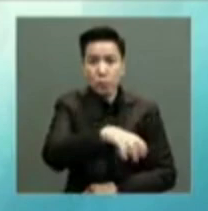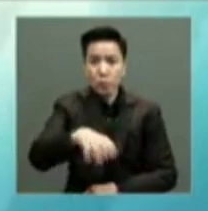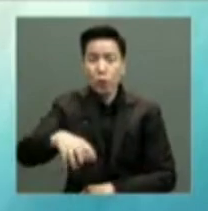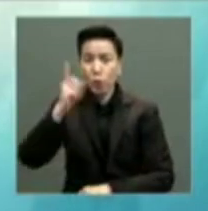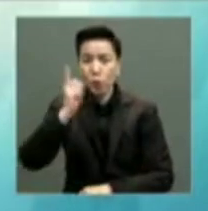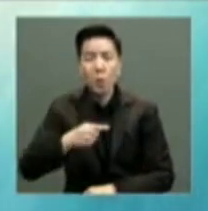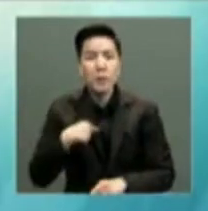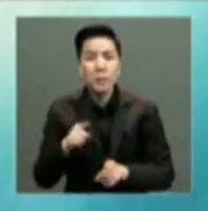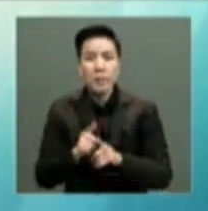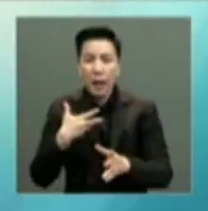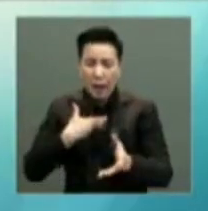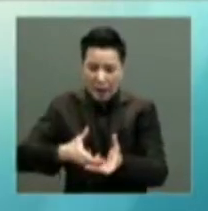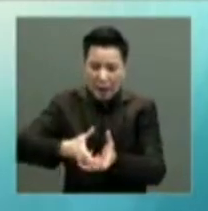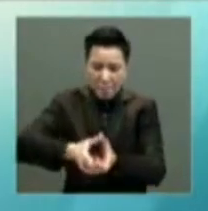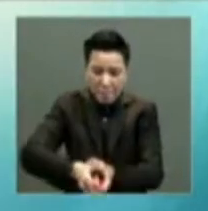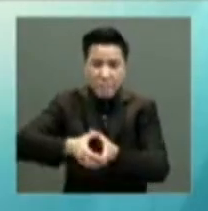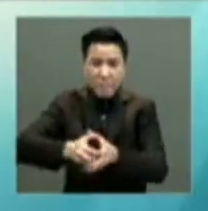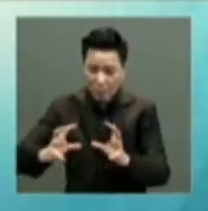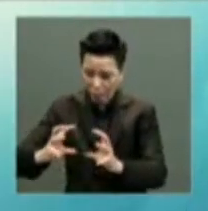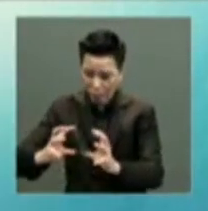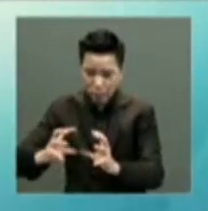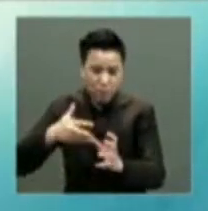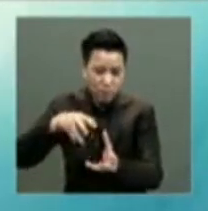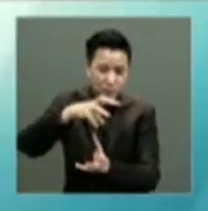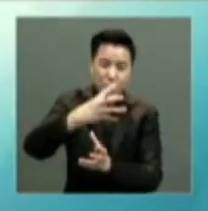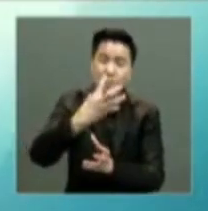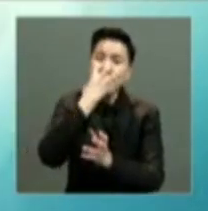เขียนโดยแพทย์พยาบาลยังเข้าไปเต็มกำลังนะครับเขาอย่างน้อยพอตัวเองว่าเขาจะได้ไปดูแลคนที่ป่วยหนักเตียงข้างๆทีนี้ว่างคนนี้ป่วยหนักพลังของคนที่จะไปดูแลจะได้ดูคนที่ป่วยหนักได้ละเอียดยิ่งขึ้นเรื่องอย่างนี้เป็นเรื่องที่สำคัญต้องมาบอกย่อยต้องแต่ละท่านนะครับแล้วที่สำคัญที่สุดก็คือเครื่องช่วยหายใจครับตอนนี้ก็มีความสำคัญทั่วโลกขนาดที่บางที่บางประเทศทั่วโลกเค้าเรียกว่าคอมวยออกมาขายแล้วดาราคาแพงมากตอนนี้เป็นเรื่องที่สำคัญที่ทางโรงพยาบาลทุกอย่างต้องมีไม่ใช่มายืนบีบคณะambu Bagคือไอ้ตัวเองตัวเหมือนกับที่เป่าลมมีเนี้ยไม่ได้ครับไม่สามารถที่จะช่วยชีวิตของคนได้ต้องเป็นเครื่องที่มีความเฉพาะด้วยเพราะว่าหลอดลมเล็กๆของคนที่ป่วยแล้วเนี่ยเสียหายไปทั้งหมดเพราะว่าเชื้อในทำลายปอดเพราะฉะนั้นจะต้องมีเครื่องช่วยหายใจประเภทที่ดันอากาศเข้าไว้รับค้างไว้อยู่